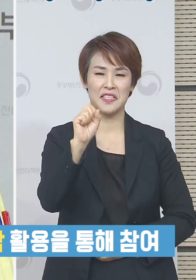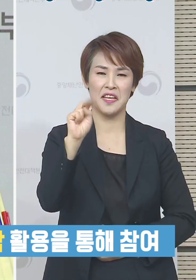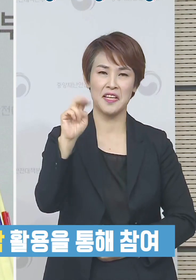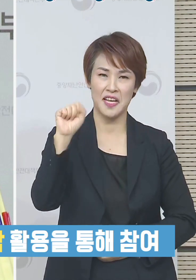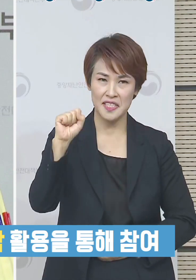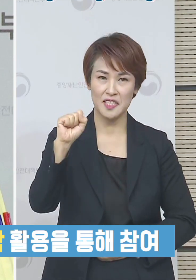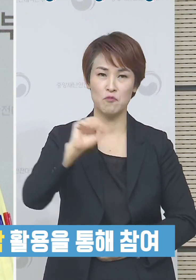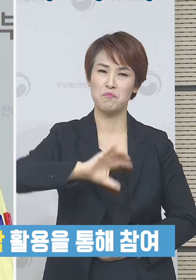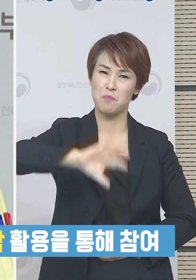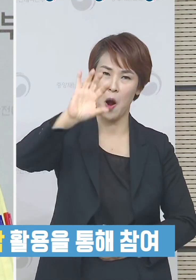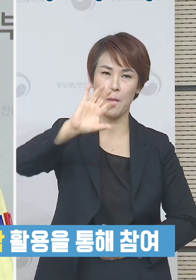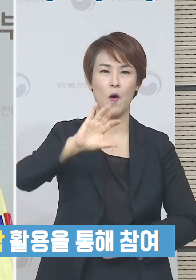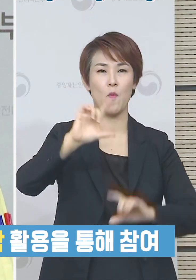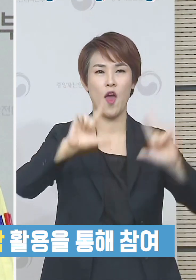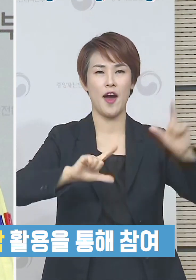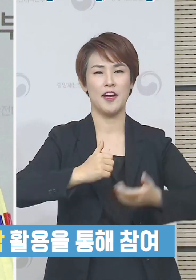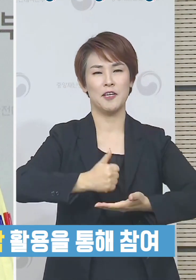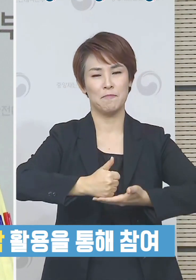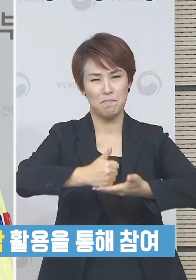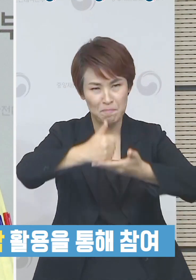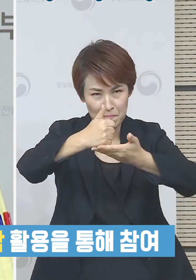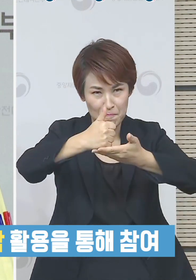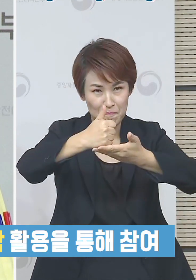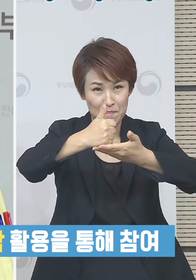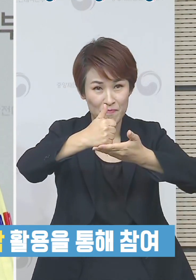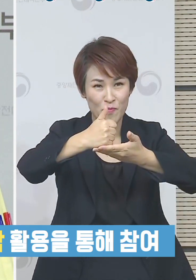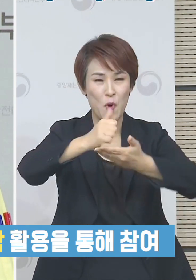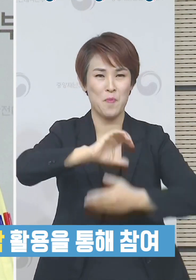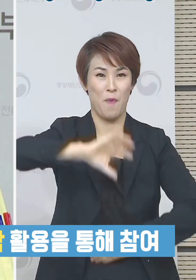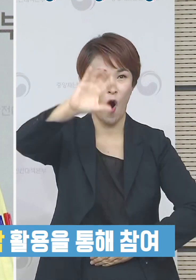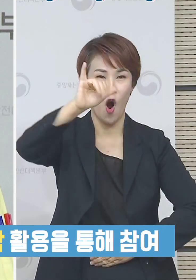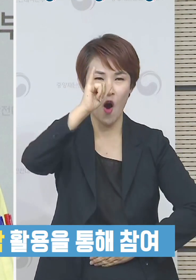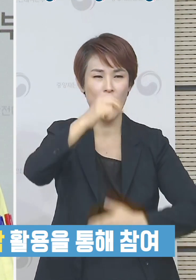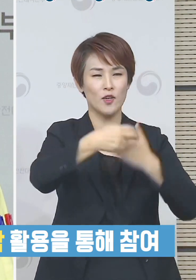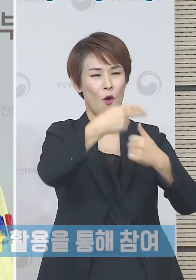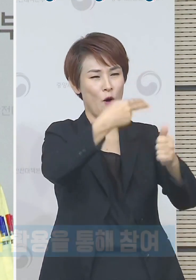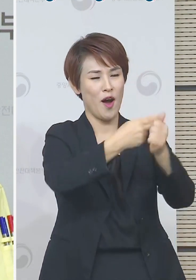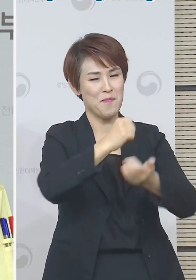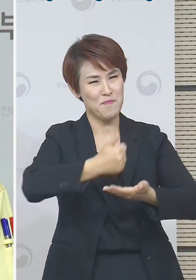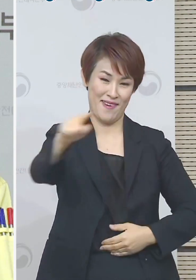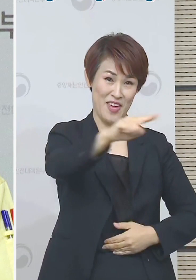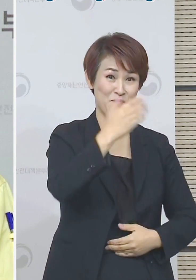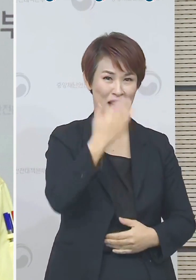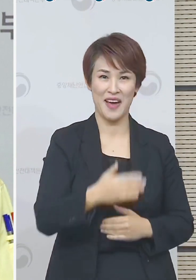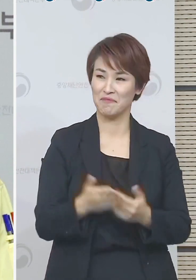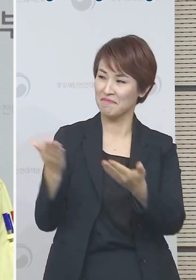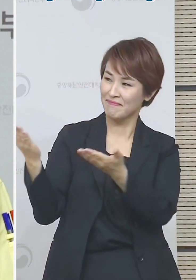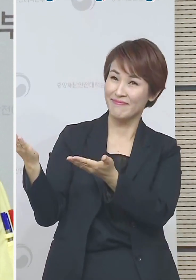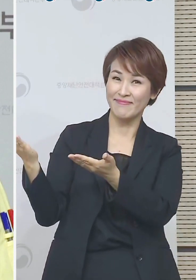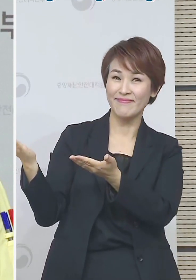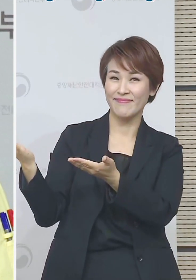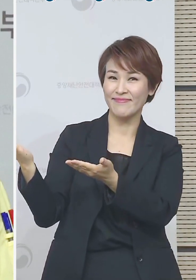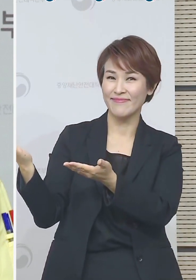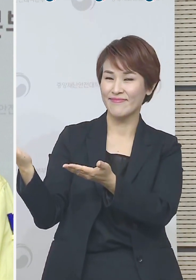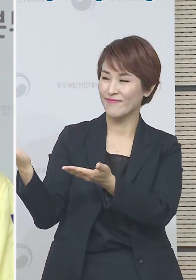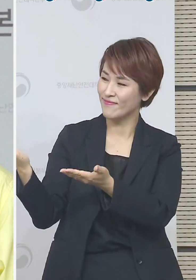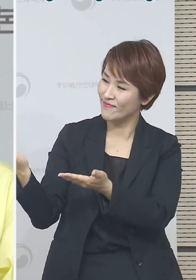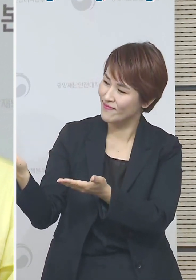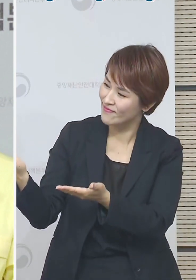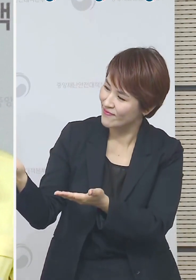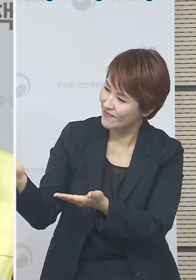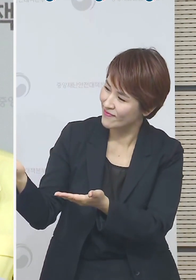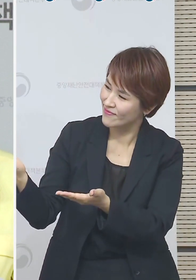계정에 해당 동작을 활용한 사진을 올림으로써 캠페인에 참여할 수 있습니다. 이러한 모양으로